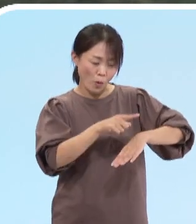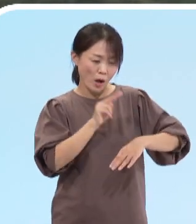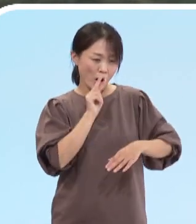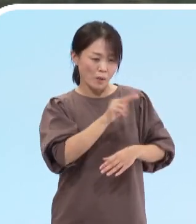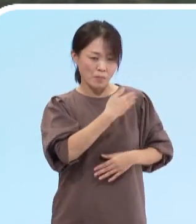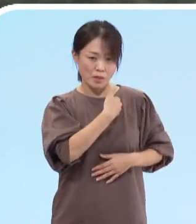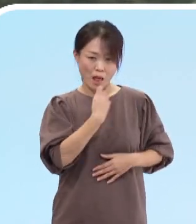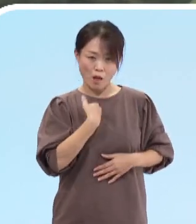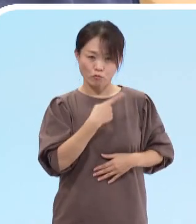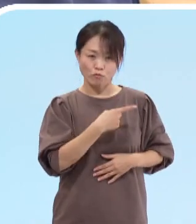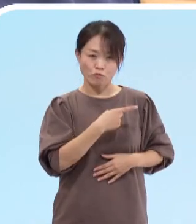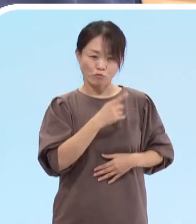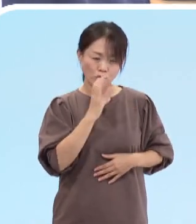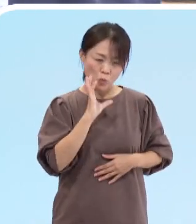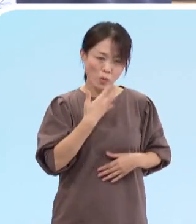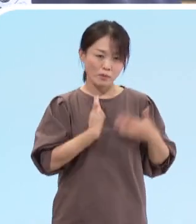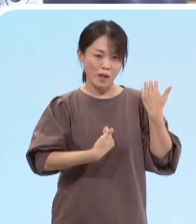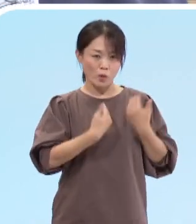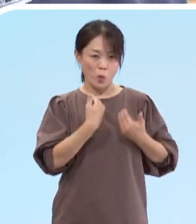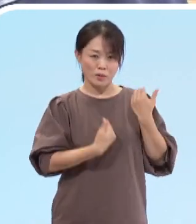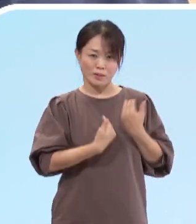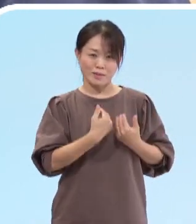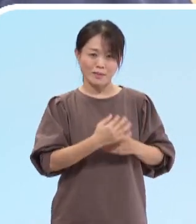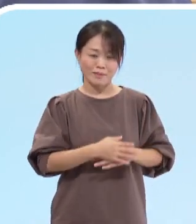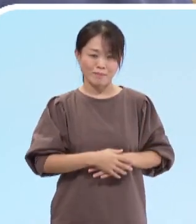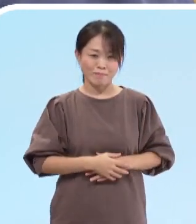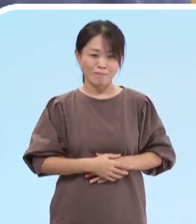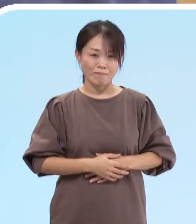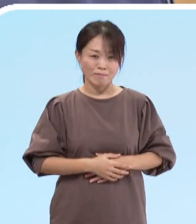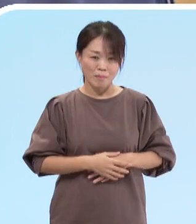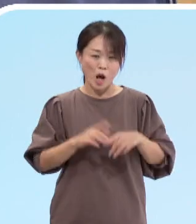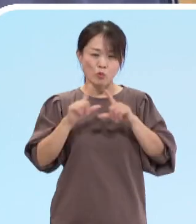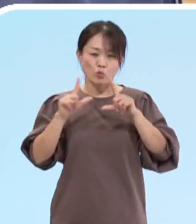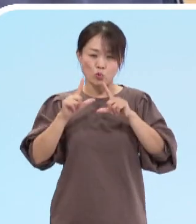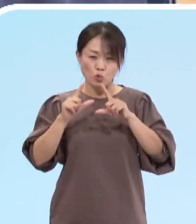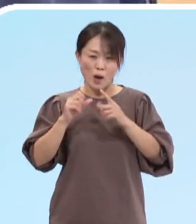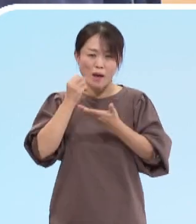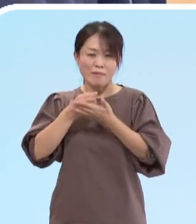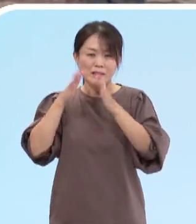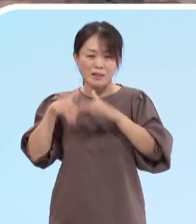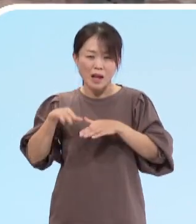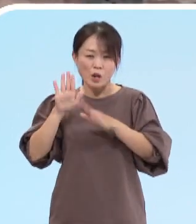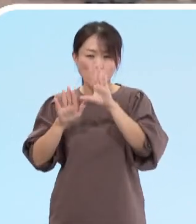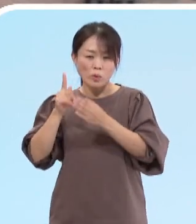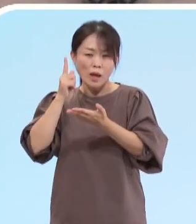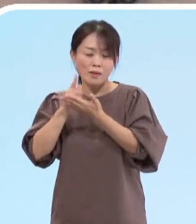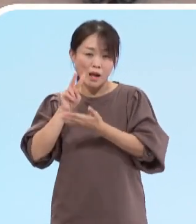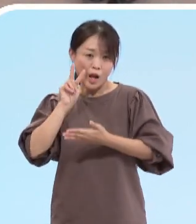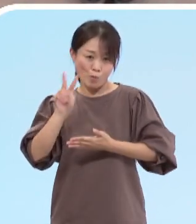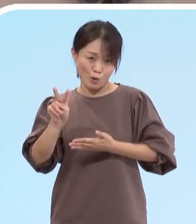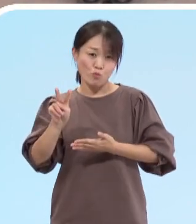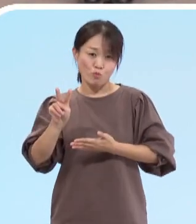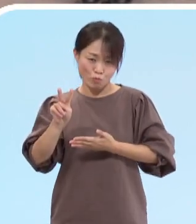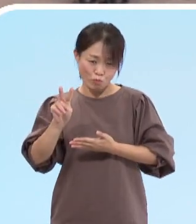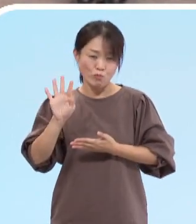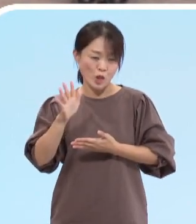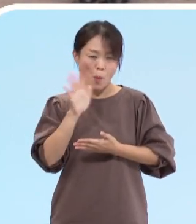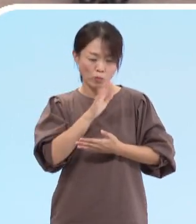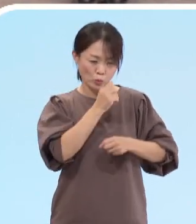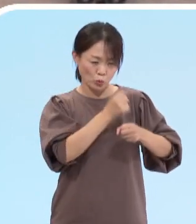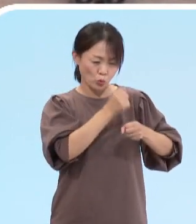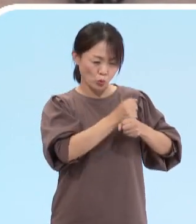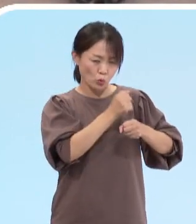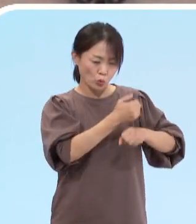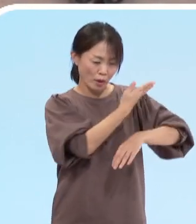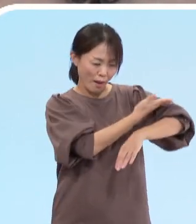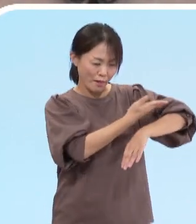で見れるっていうのがすごく楽しくてですね、本当に一般の人でしたら最後の形しか見えないんですけども、こうやって